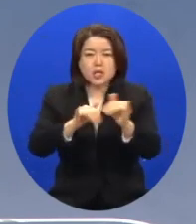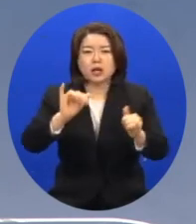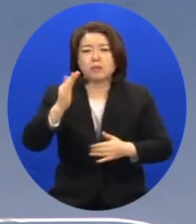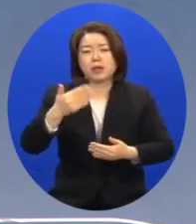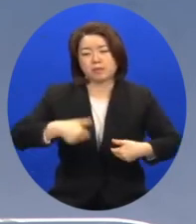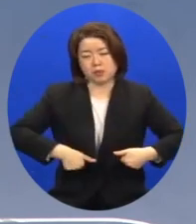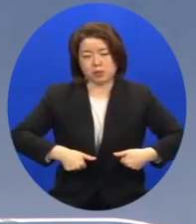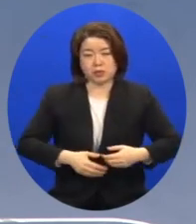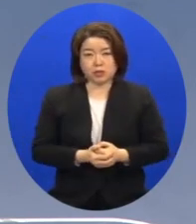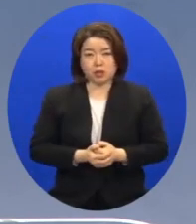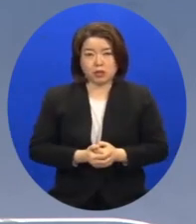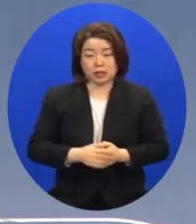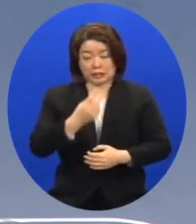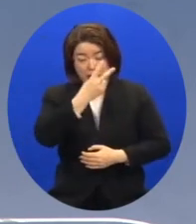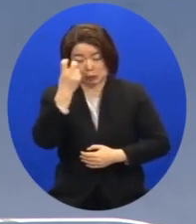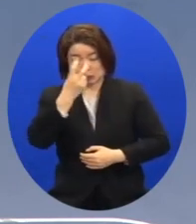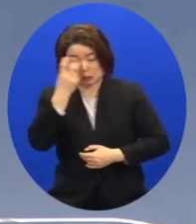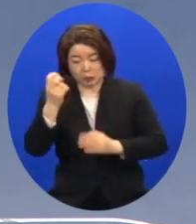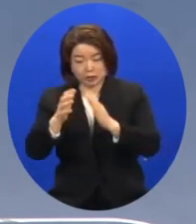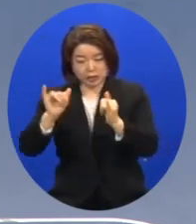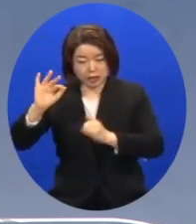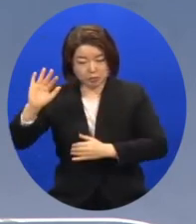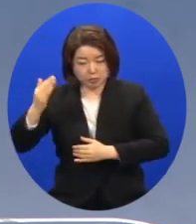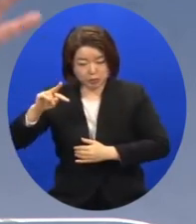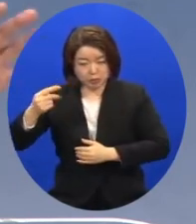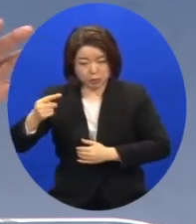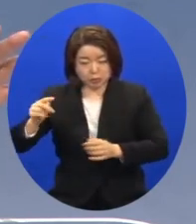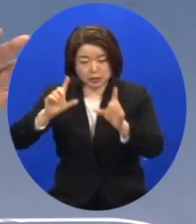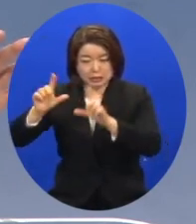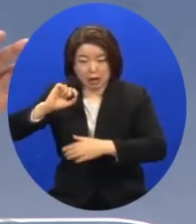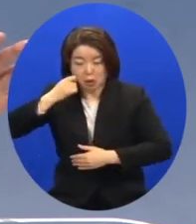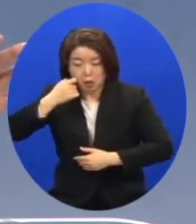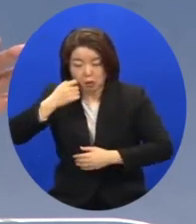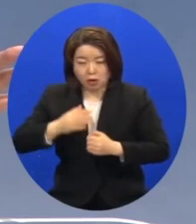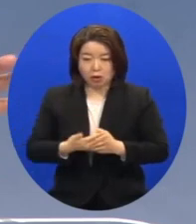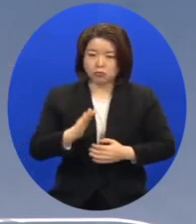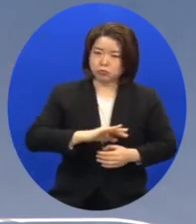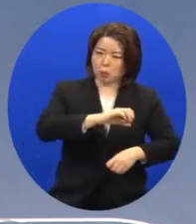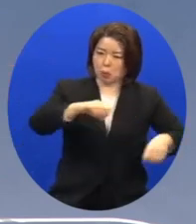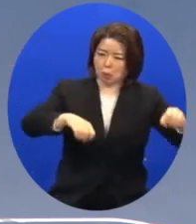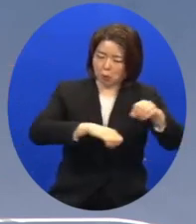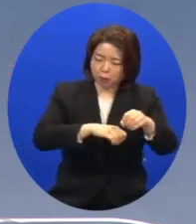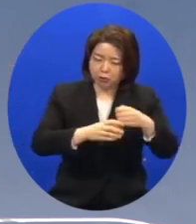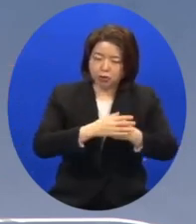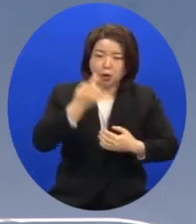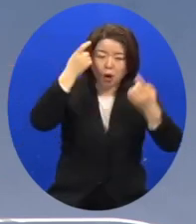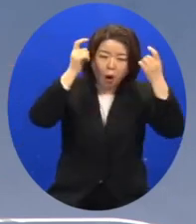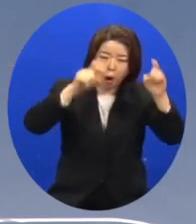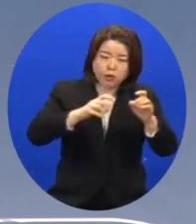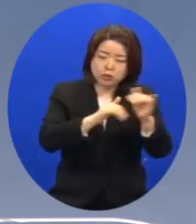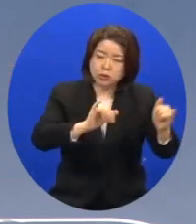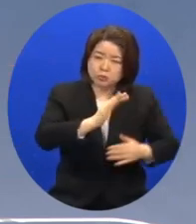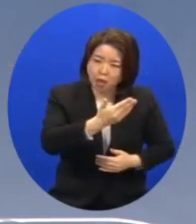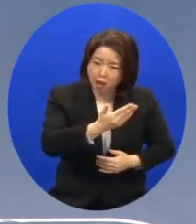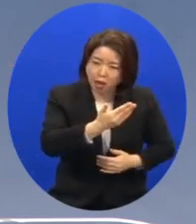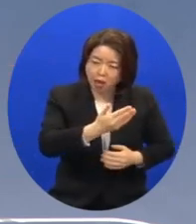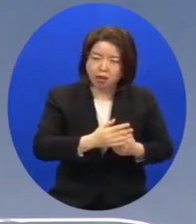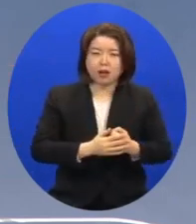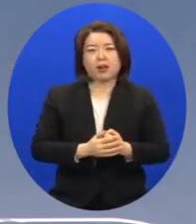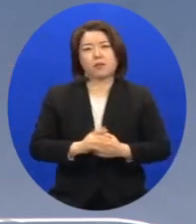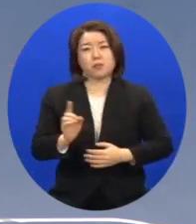아니 똑똑한 사람이 되어도 살기 어려운데 왜 어리석은 사람이 되라고 그러는 거죠 예수님 안에서